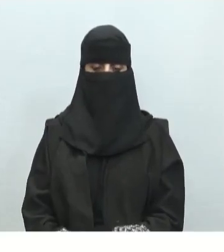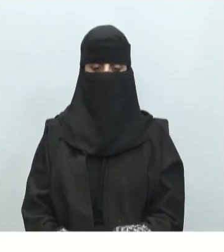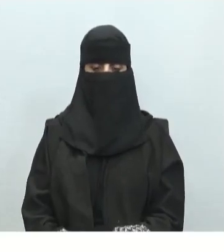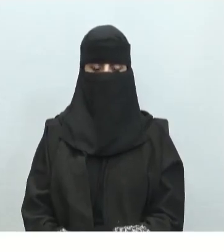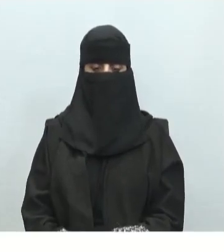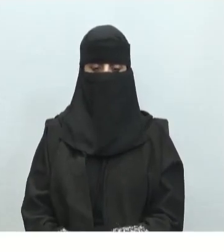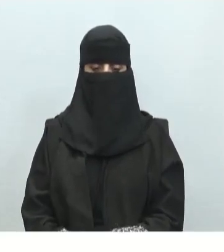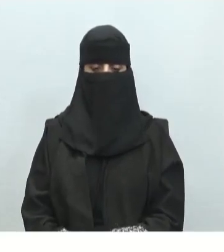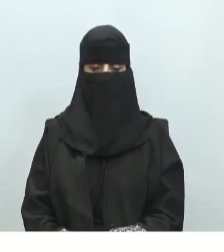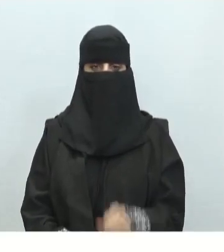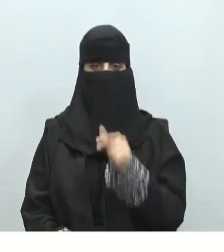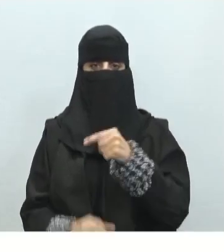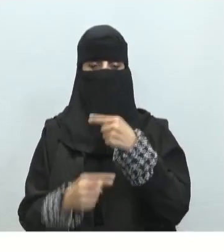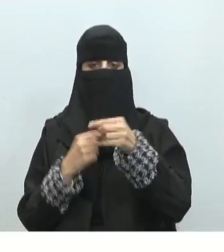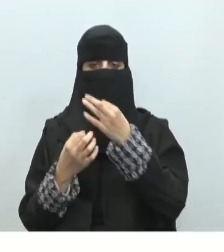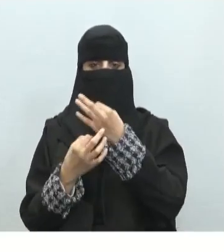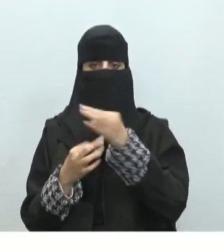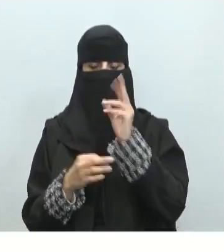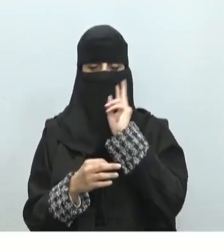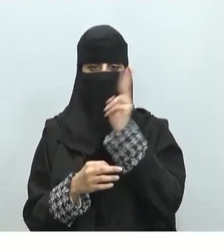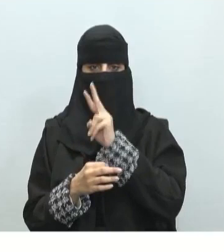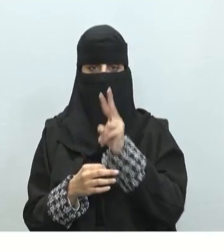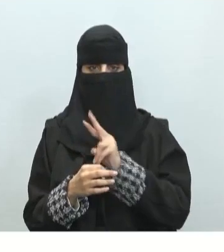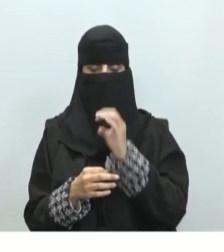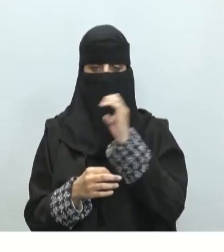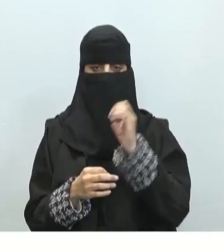رفع وهكذا مع بقيه